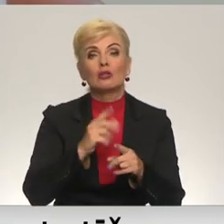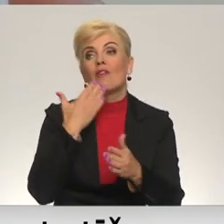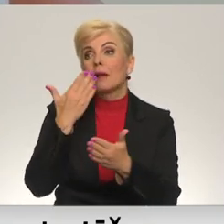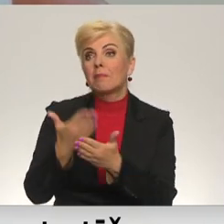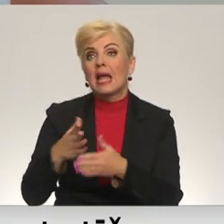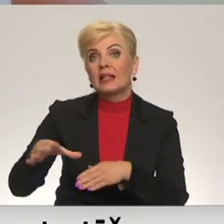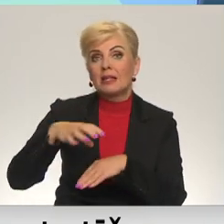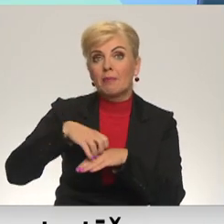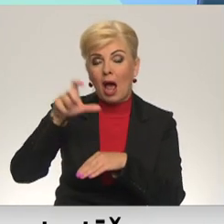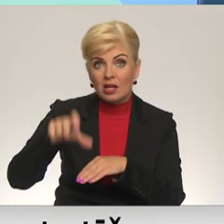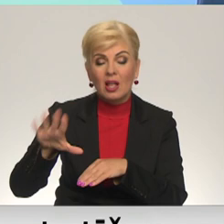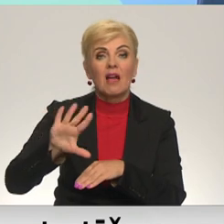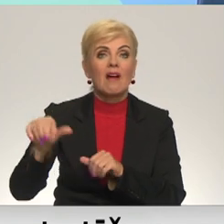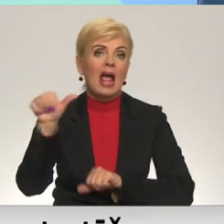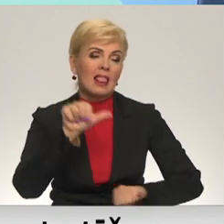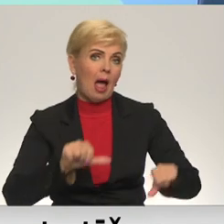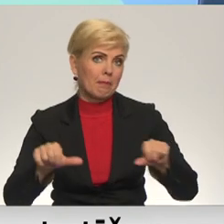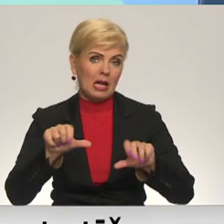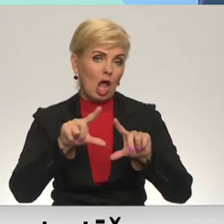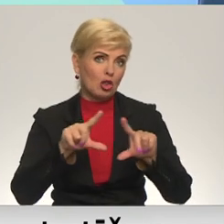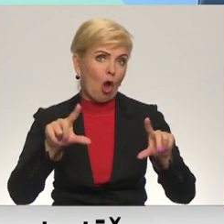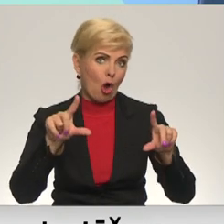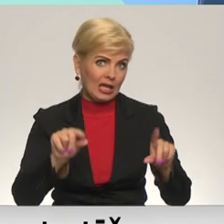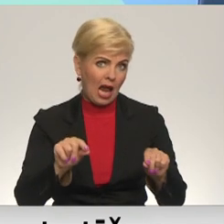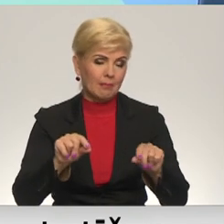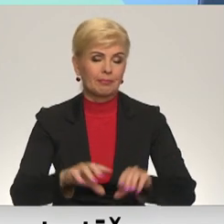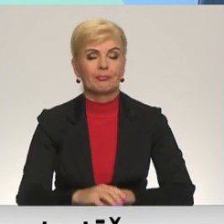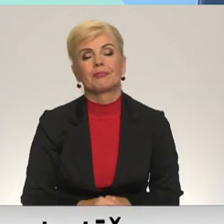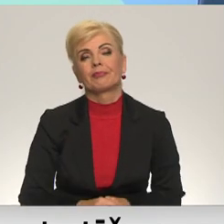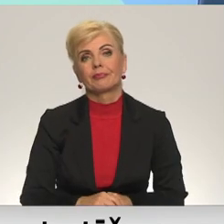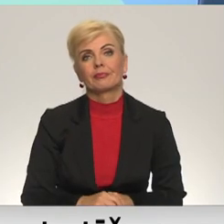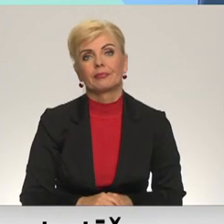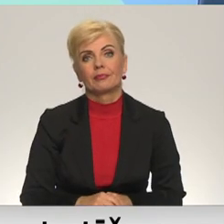vai laboratorijā. Elīna Lapiņēmats Mosukovskis, Vidzemes televīzija.